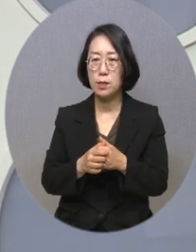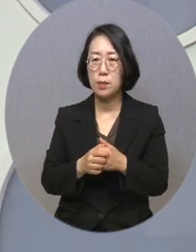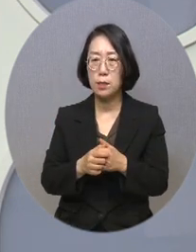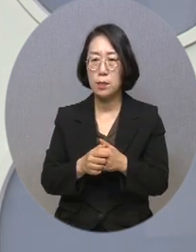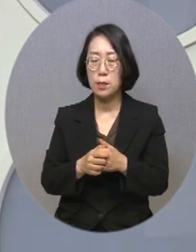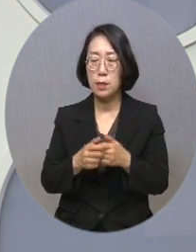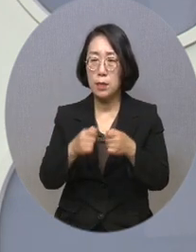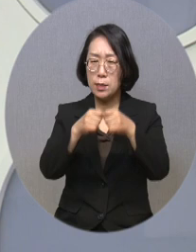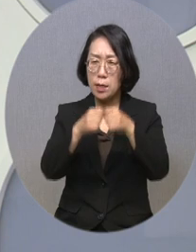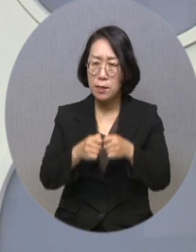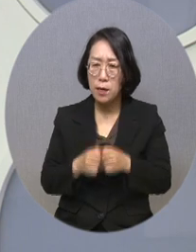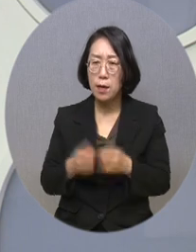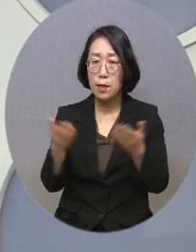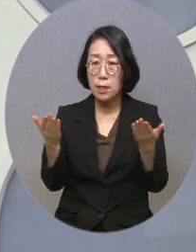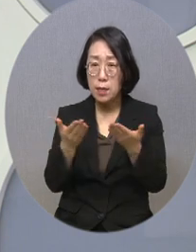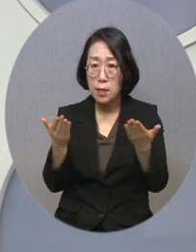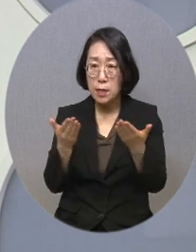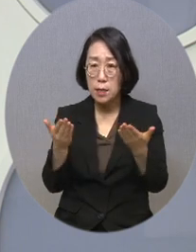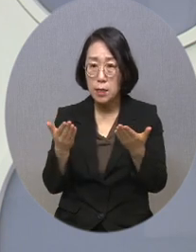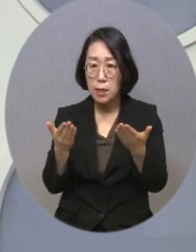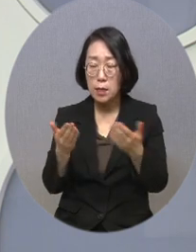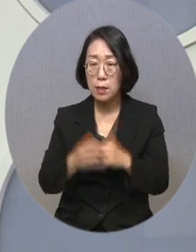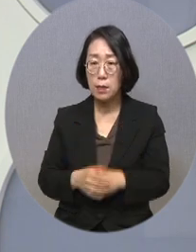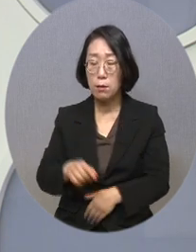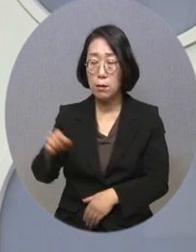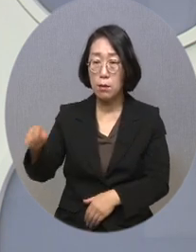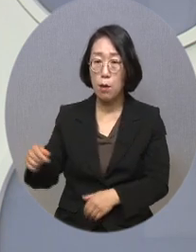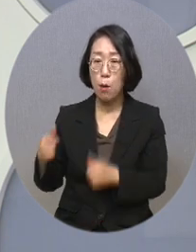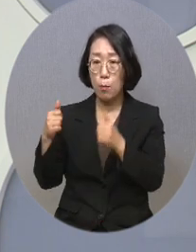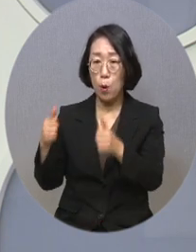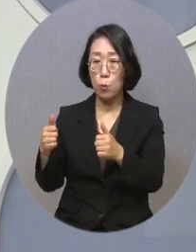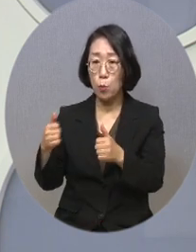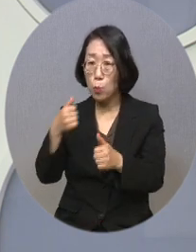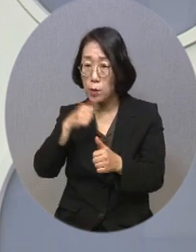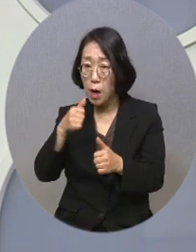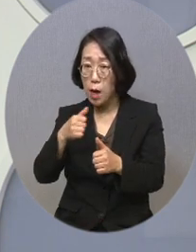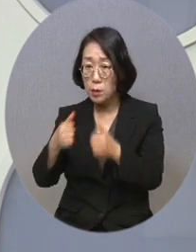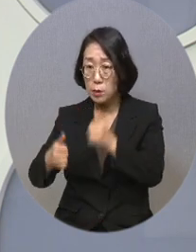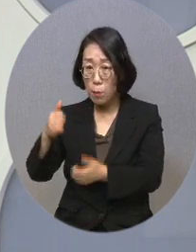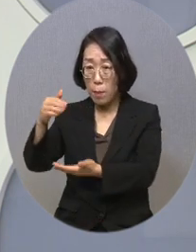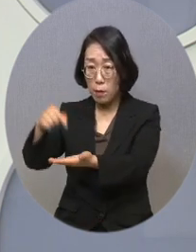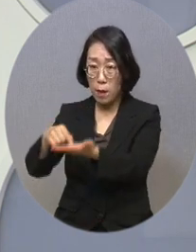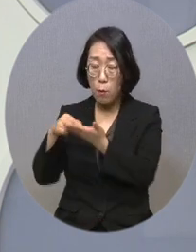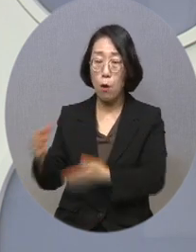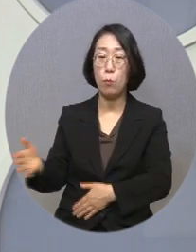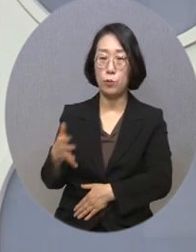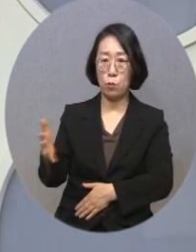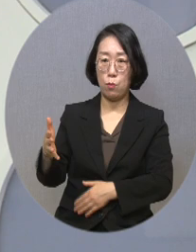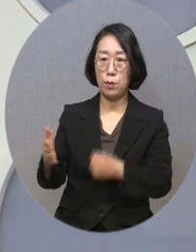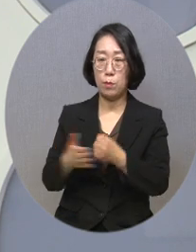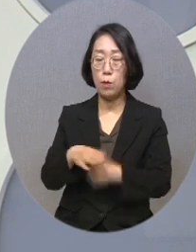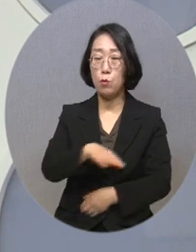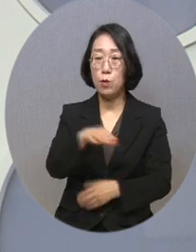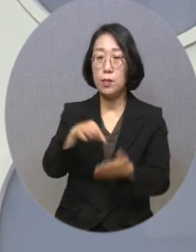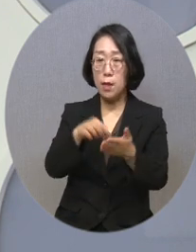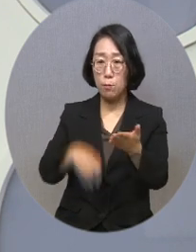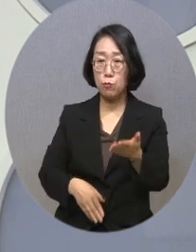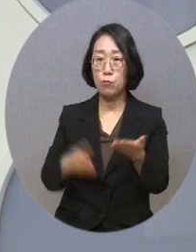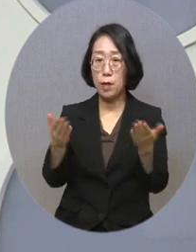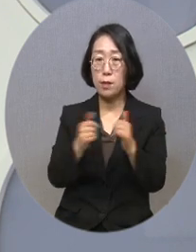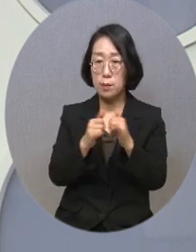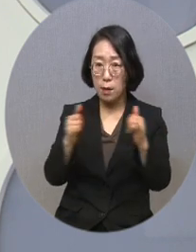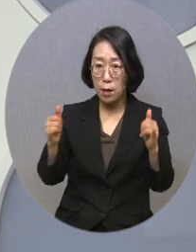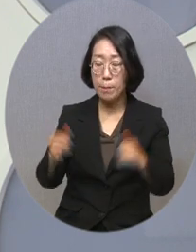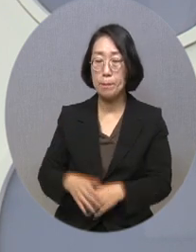이것은 회계가 기본이 돼야 되는데 예. 그게 변호사 시험에는 없기 때문에 우리 세무사회 입장에서는